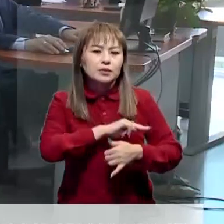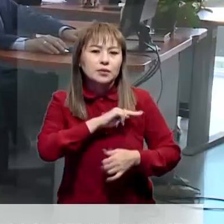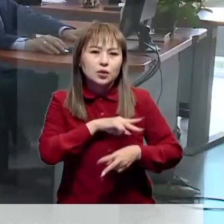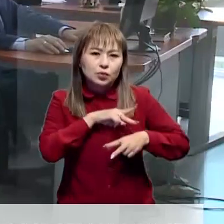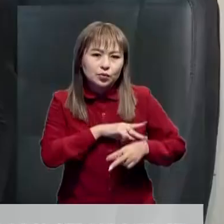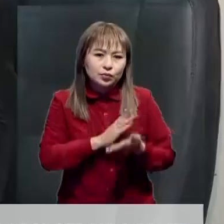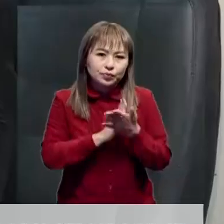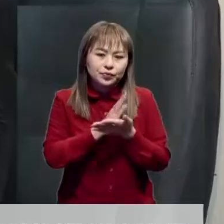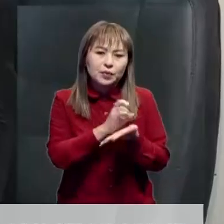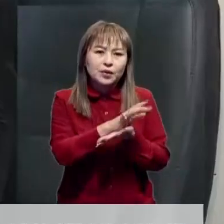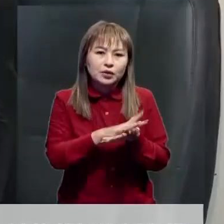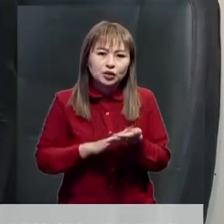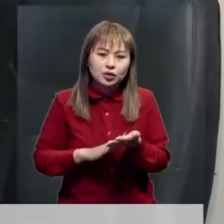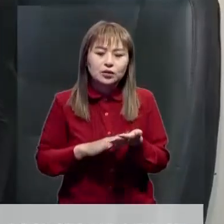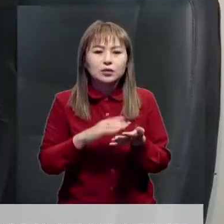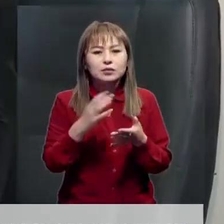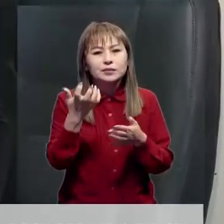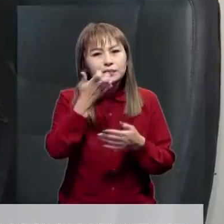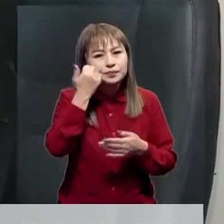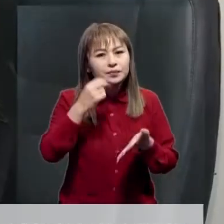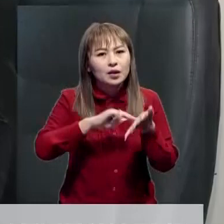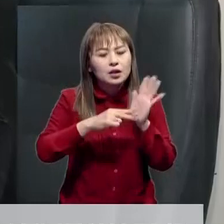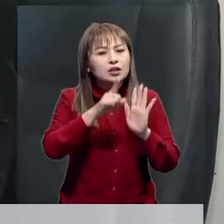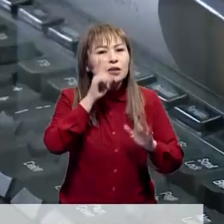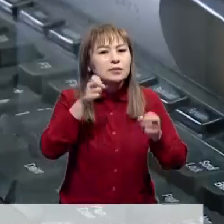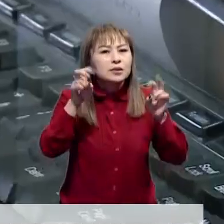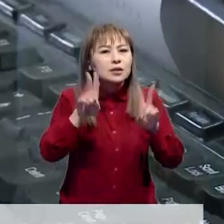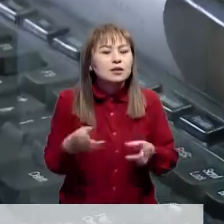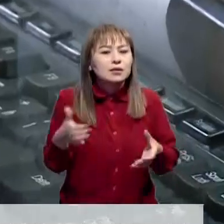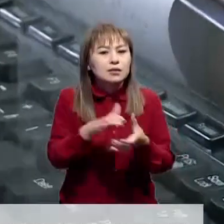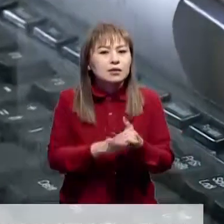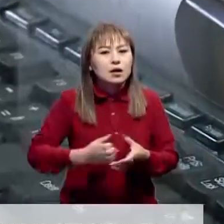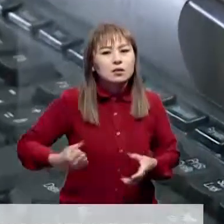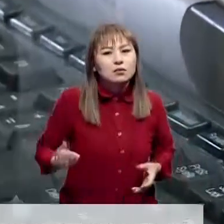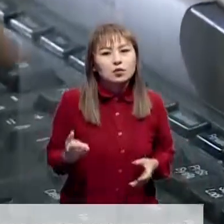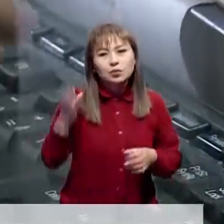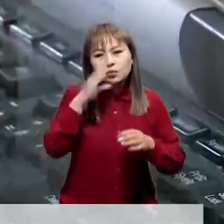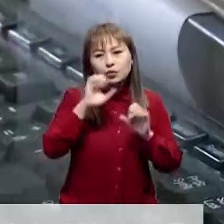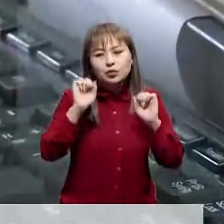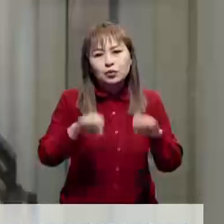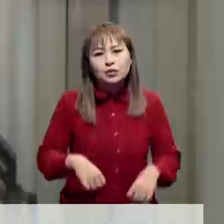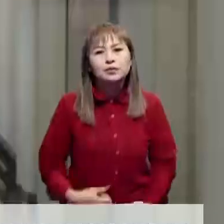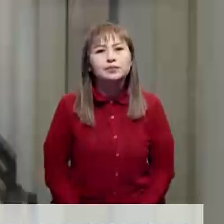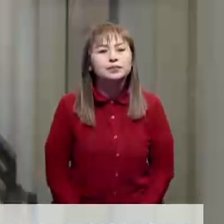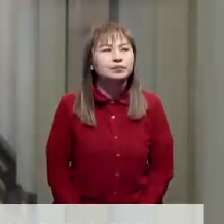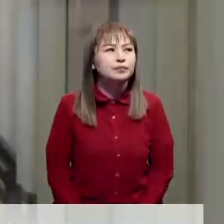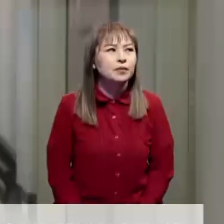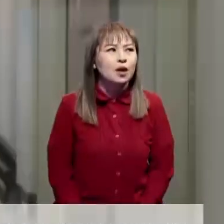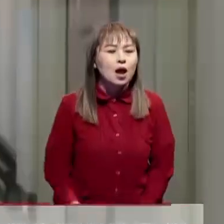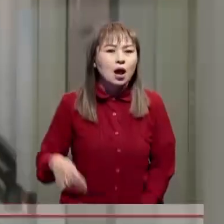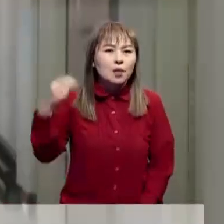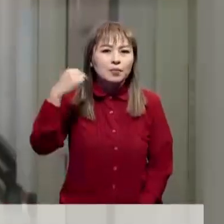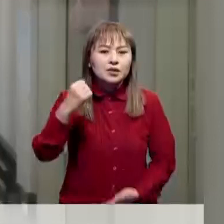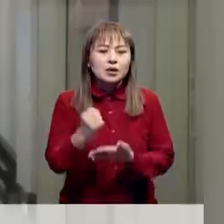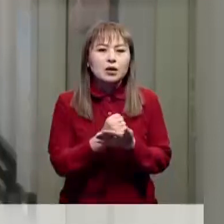еңбек жолын жалғастырып жүр. Жобаның арқасында жас мамандармен танысып, әріптес болуға мүмкіндік туғанын айтады. Президенттік кадрлық